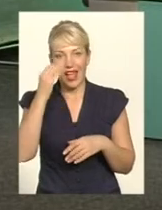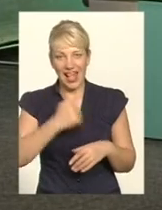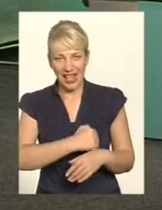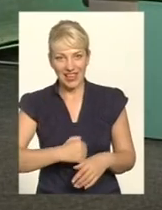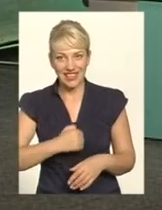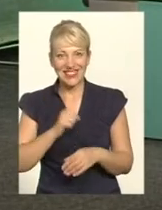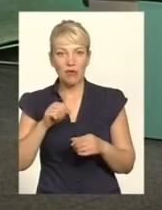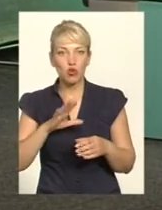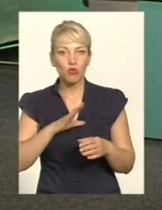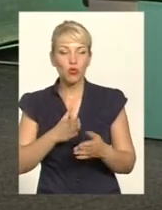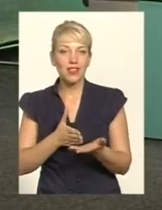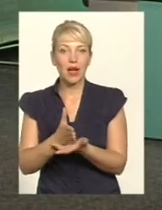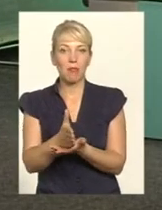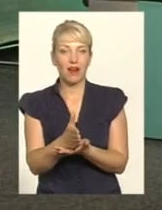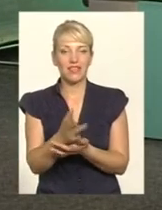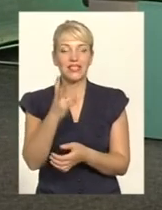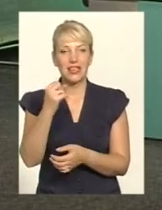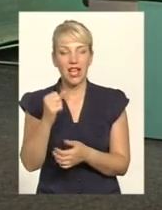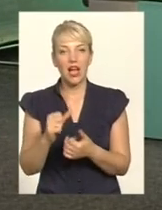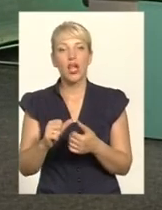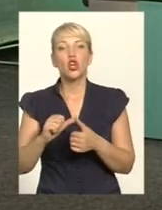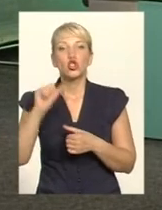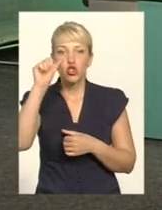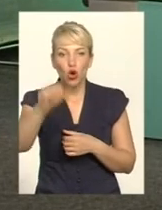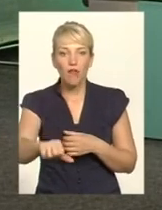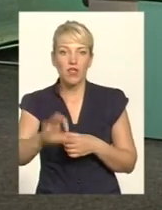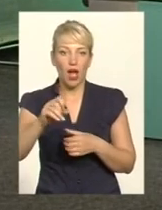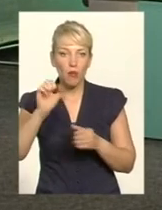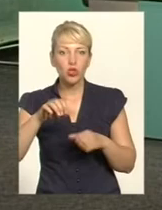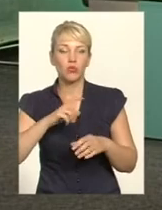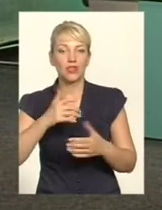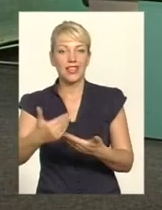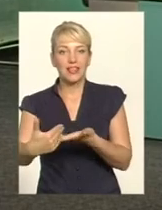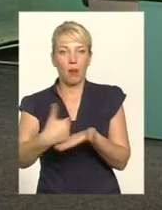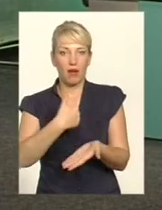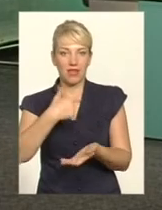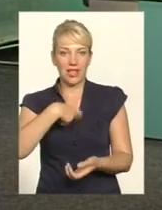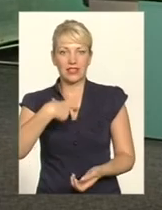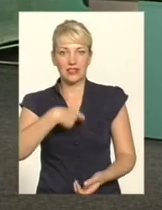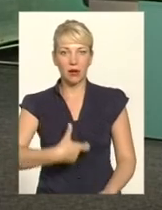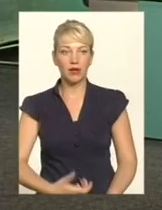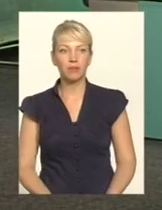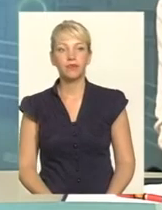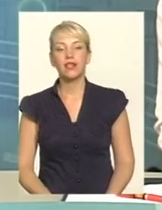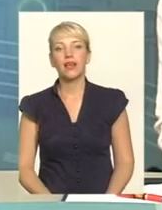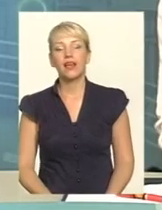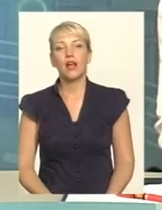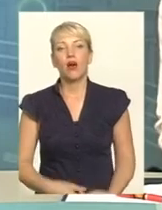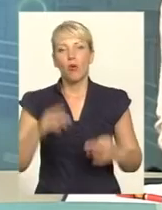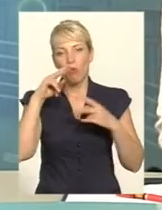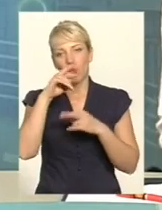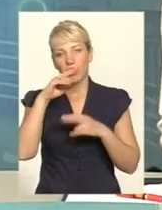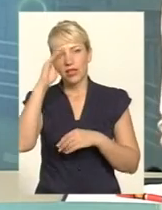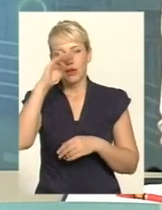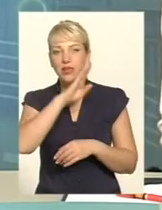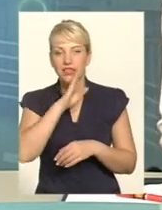да, вона, агресія може бути направлена назовні або агресія направлена на себе. Типові помилки батьків і